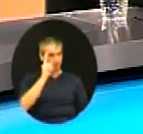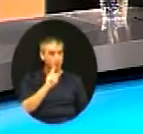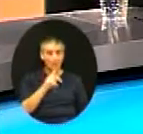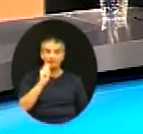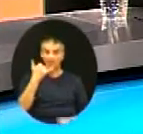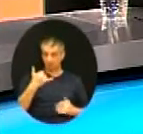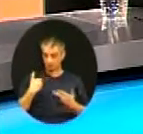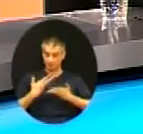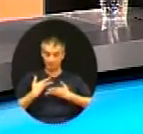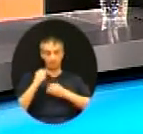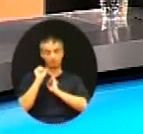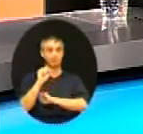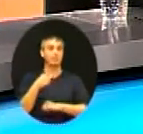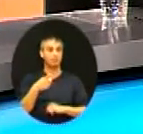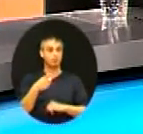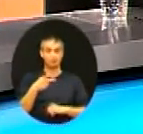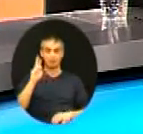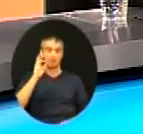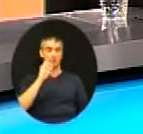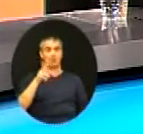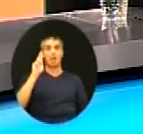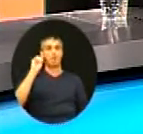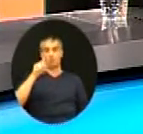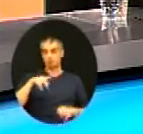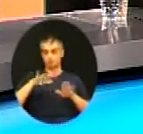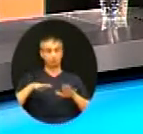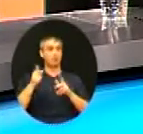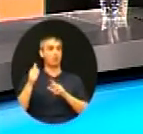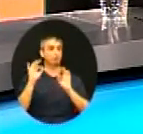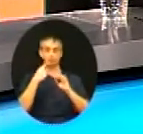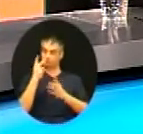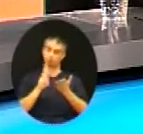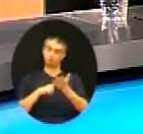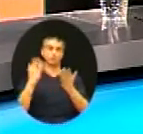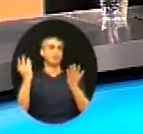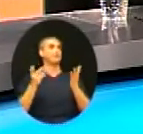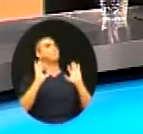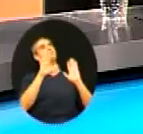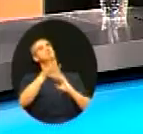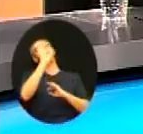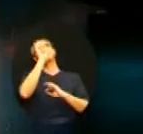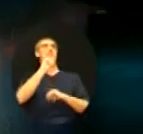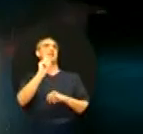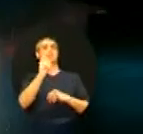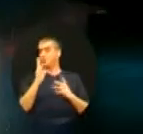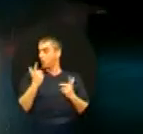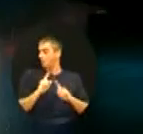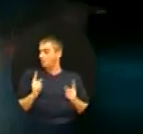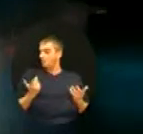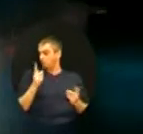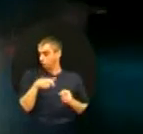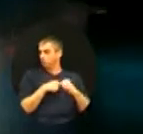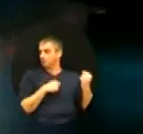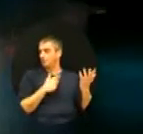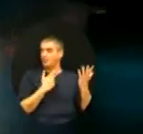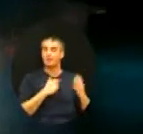הציע את זה בזמן אולמרט? ודווקא היום קיבלתי גיבוי מרמון, ישב לידי בערוץ 10, ממש זה צודק. ממש מצאת את מי שיהיה המיליציה של